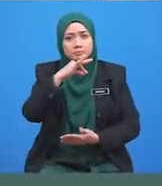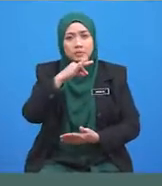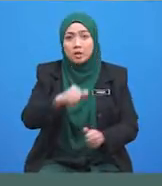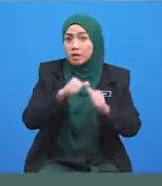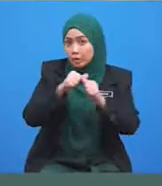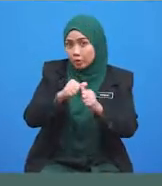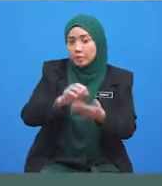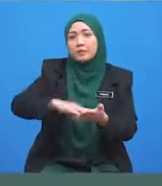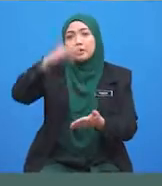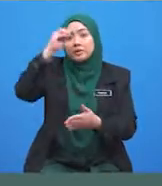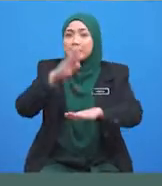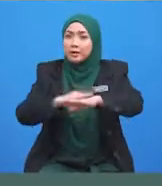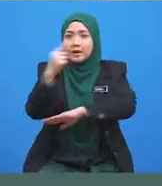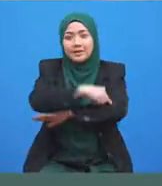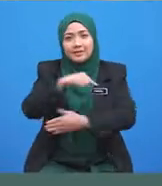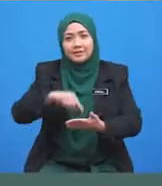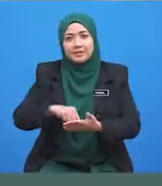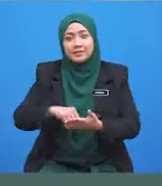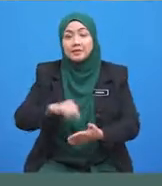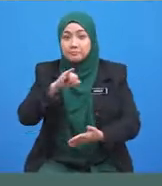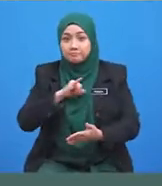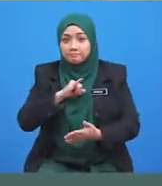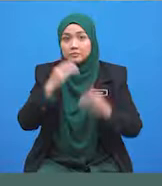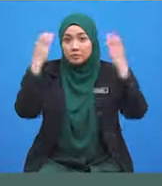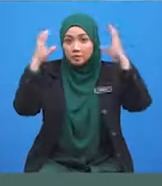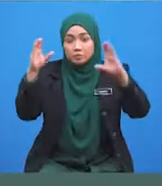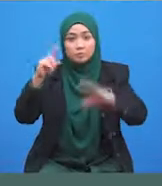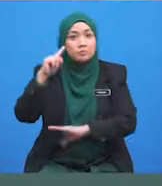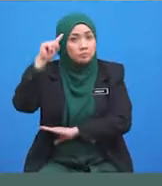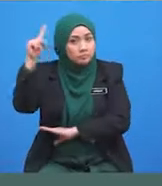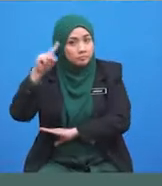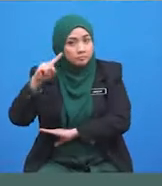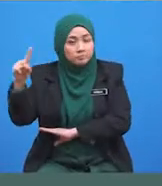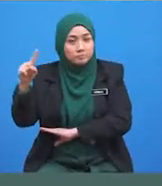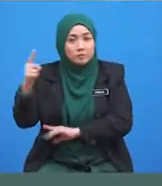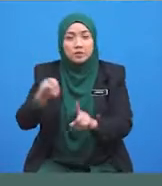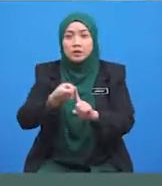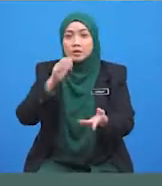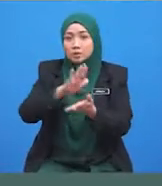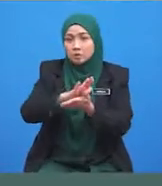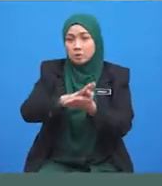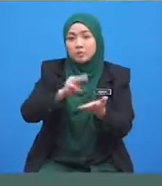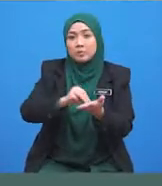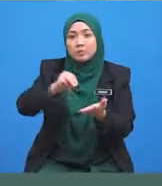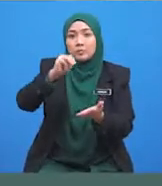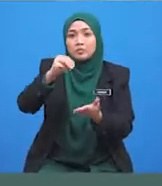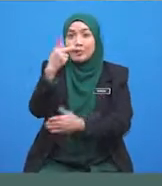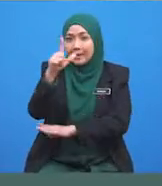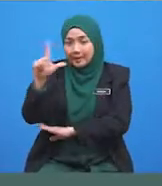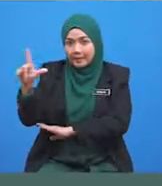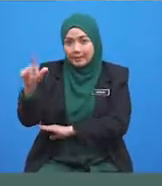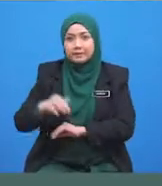mengikuti pembelajaran kita hari ini. Saya, Cikgu Zakaria bin Muhammad dari Sekolah Menengah Kebangsaan Maxwell, Kuala